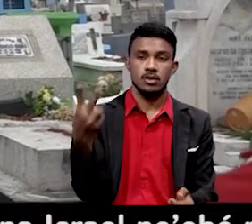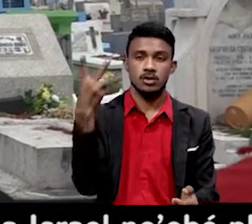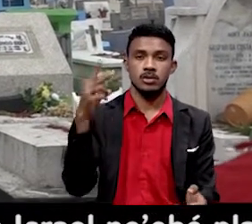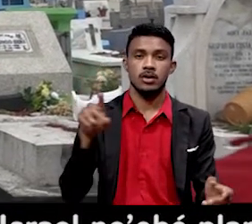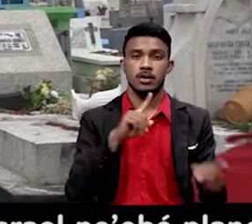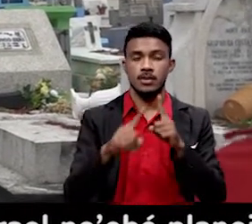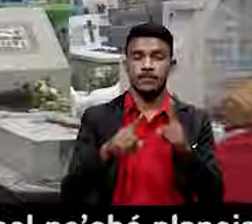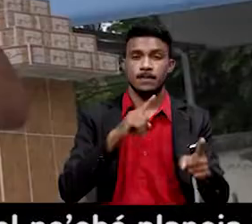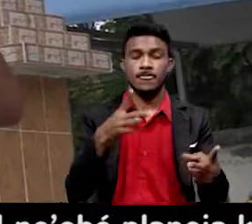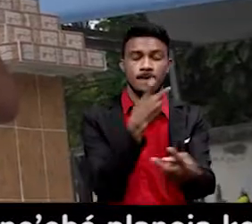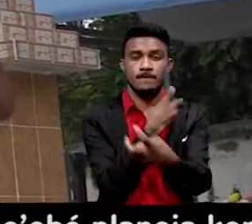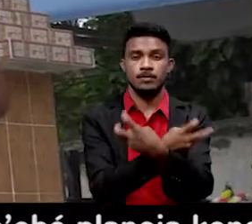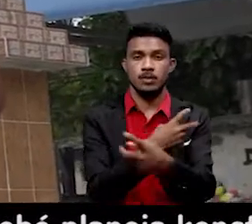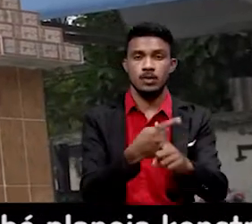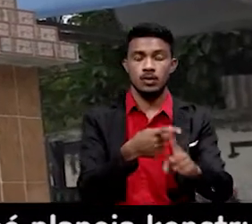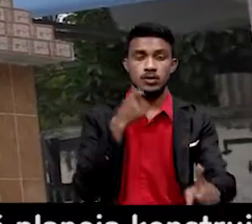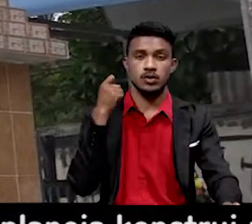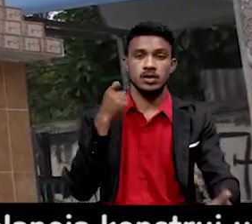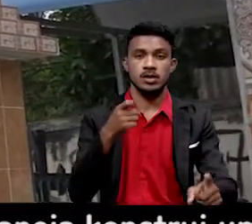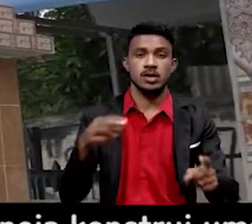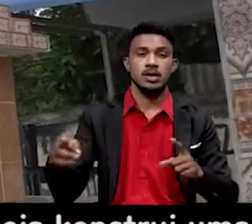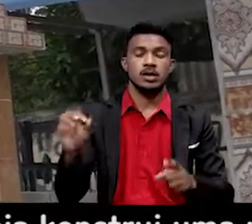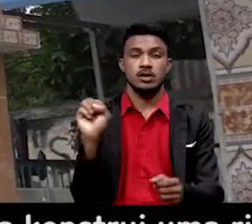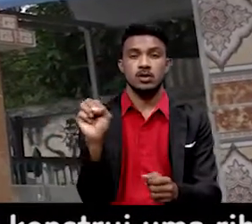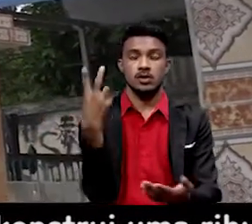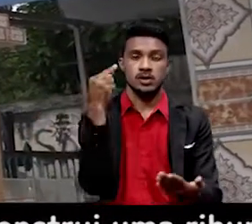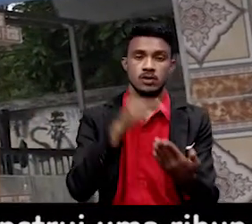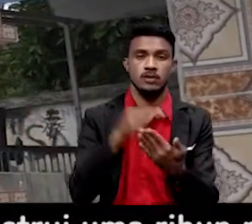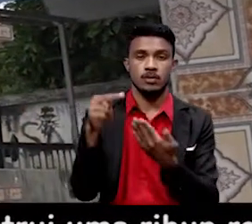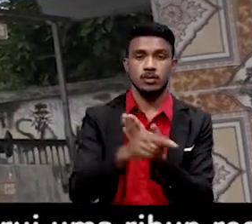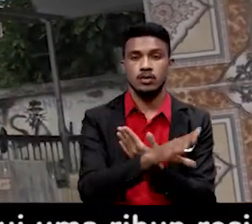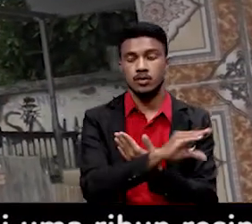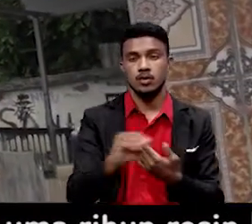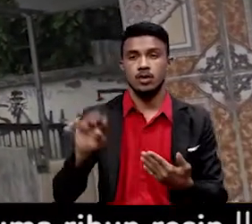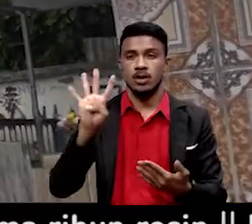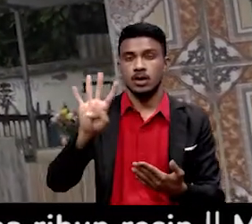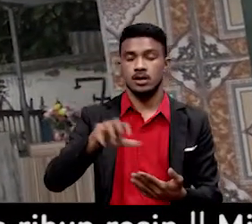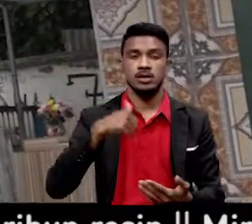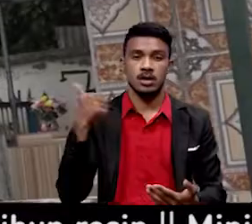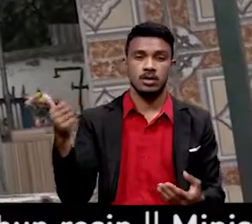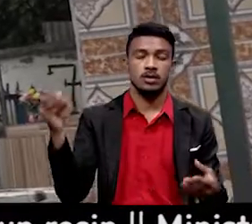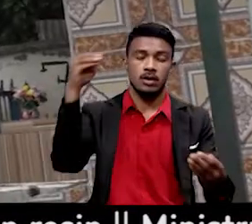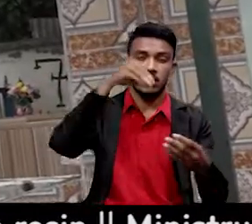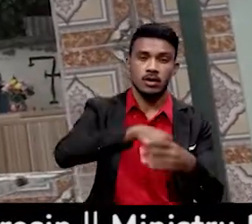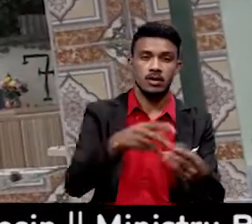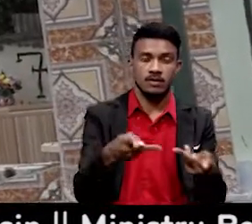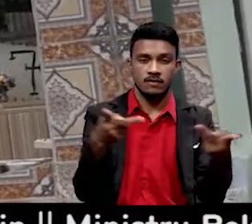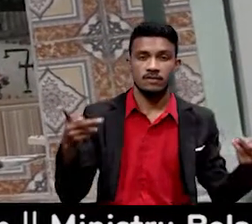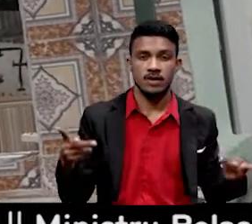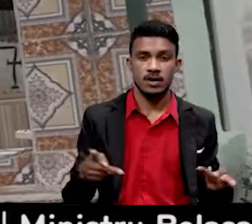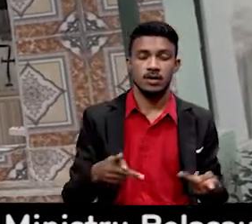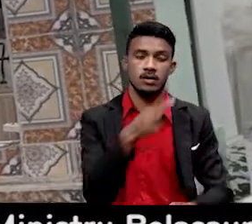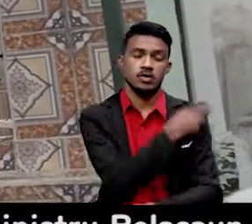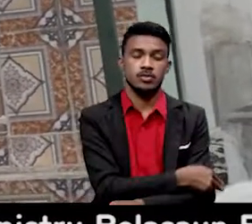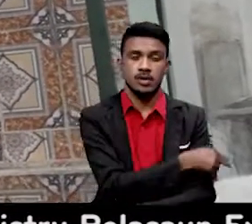confirmado mate ruin usi 12 de novembro. No nain hat seluk to agora serai hela ia hospital nasional Guido